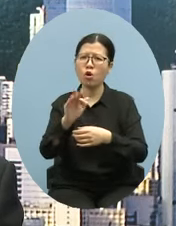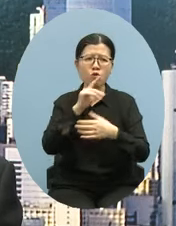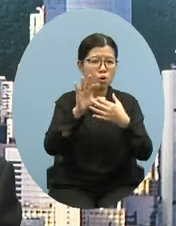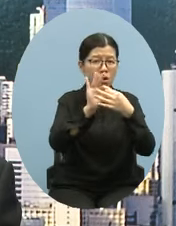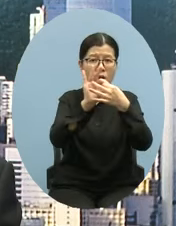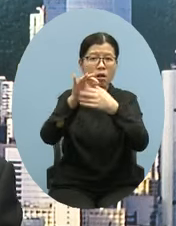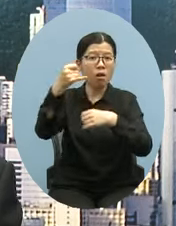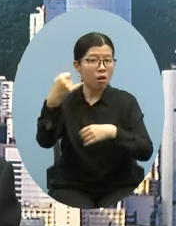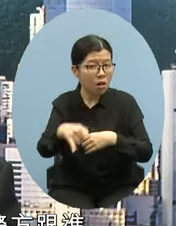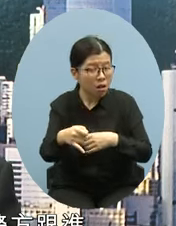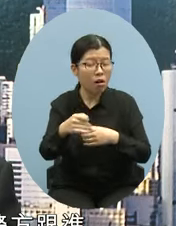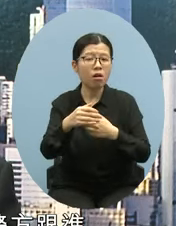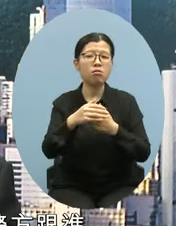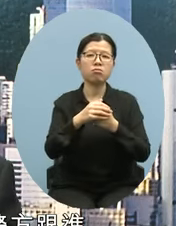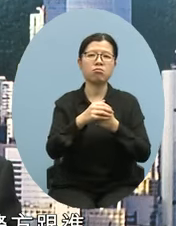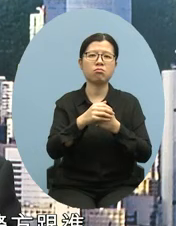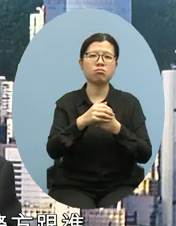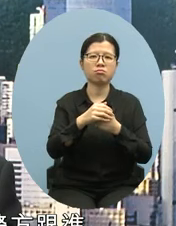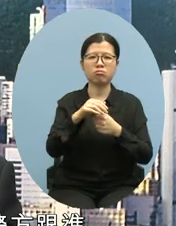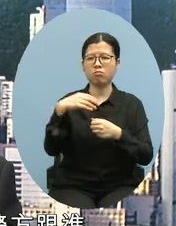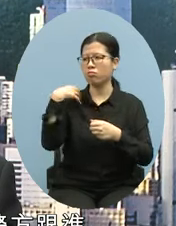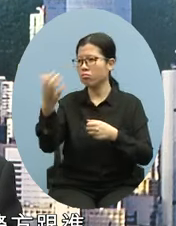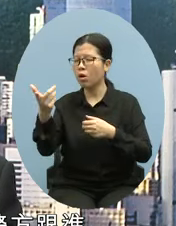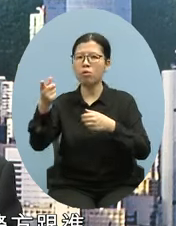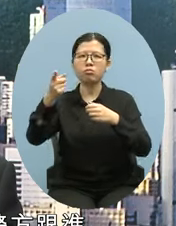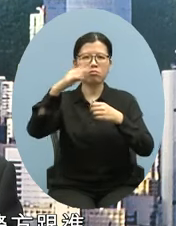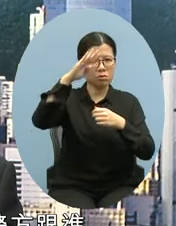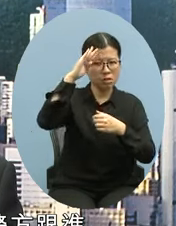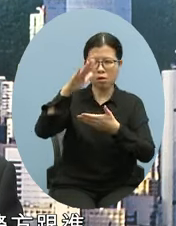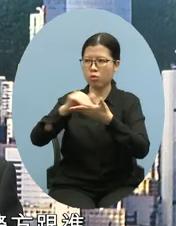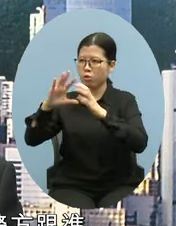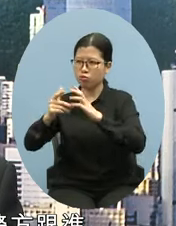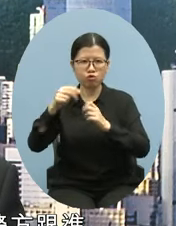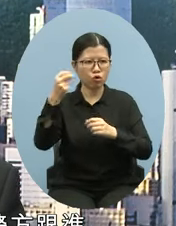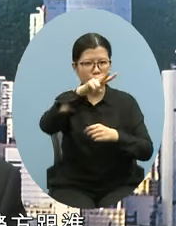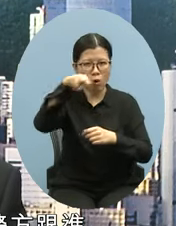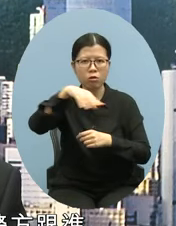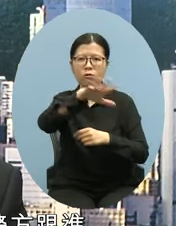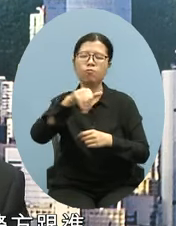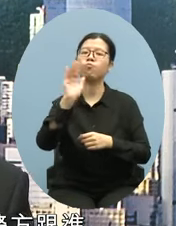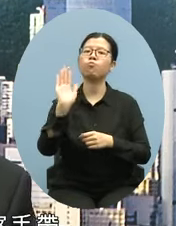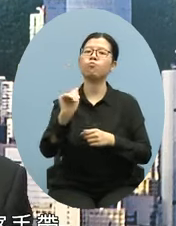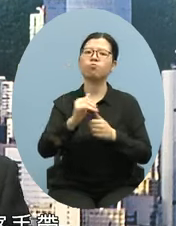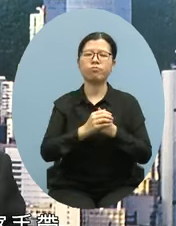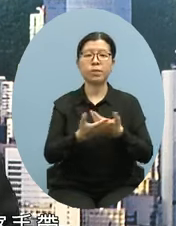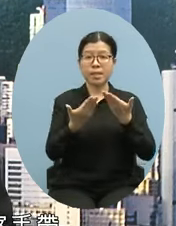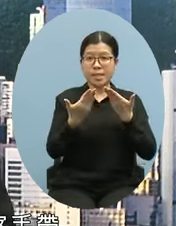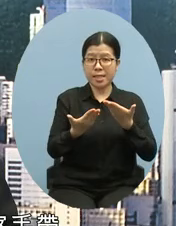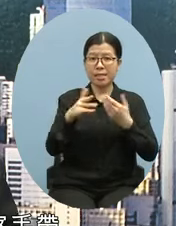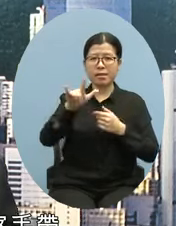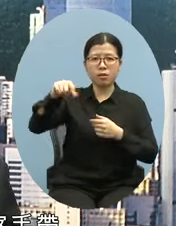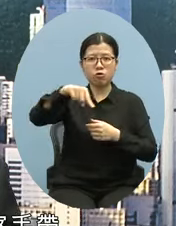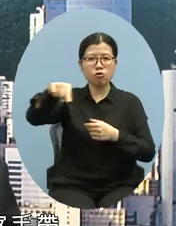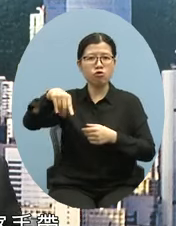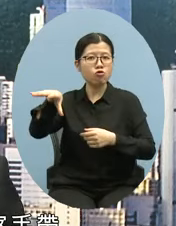啦。如果聯絡唔上嘅話咧，我哋亦都會將個案咧交俾衛生署同埋警方跟進嘅。而家喺機場用緊